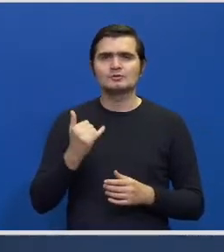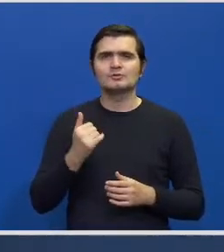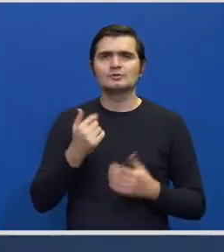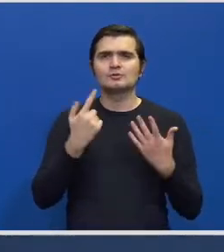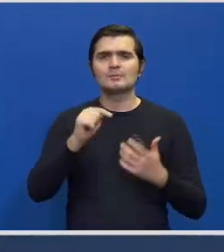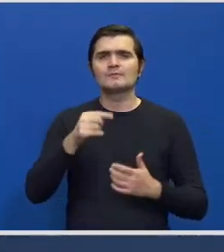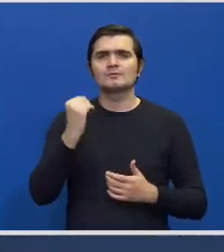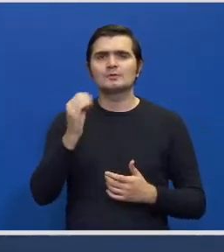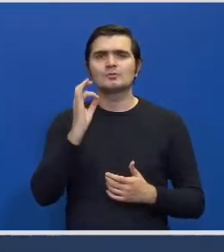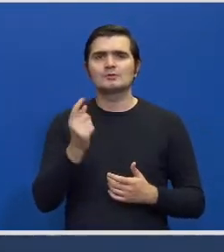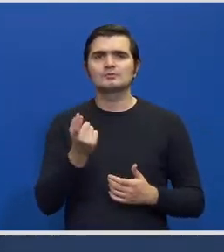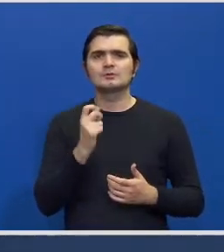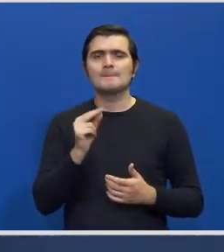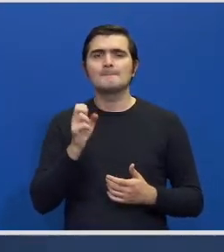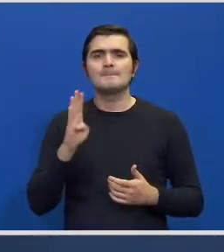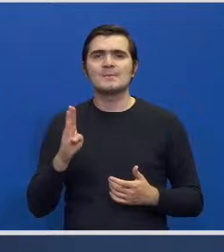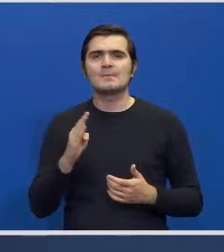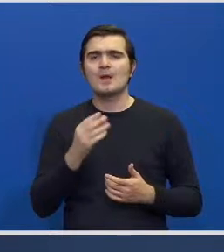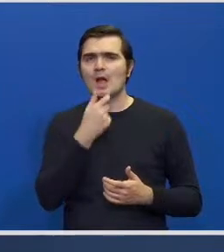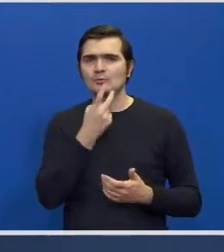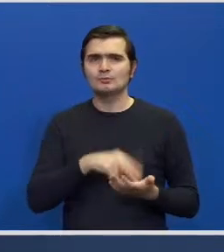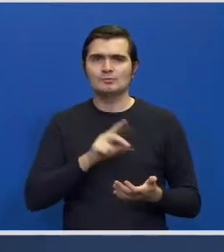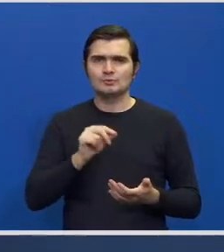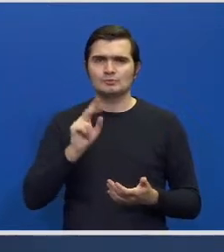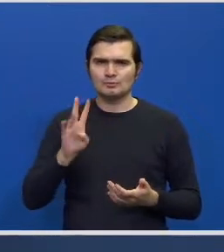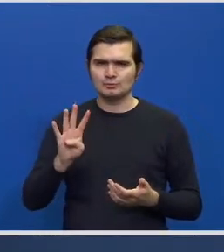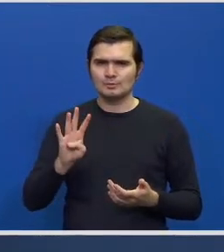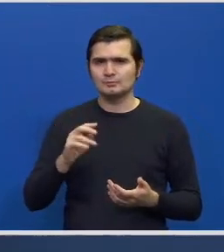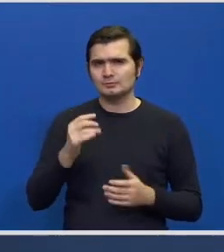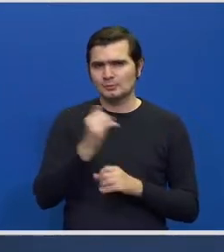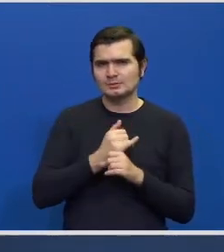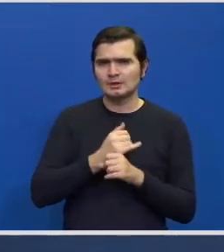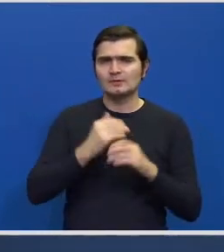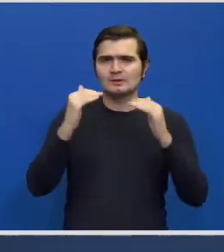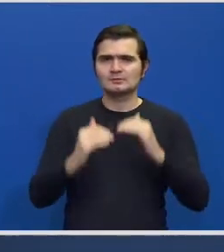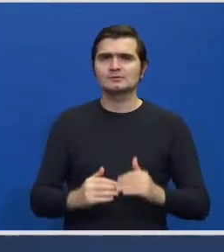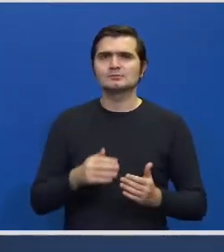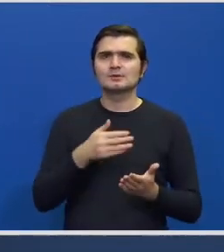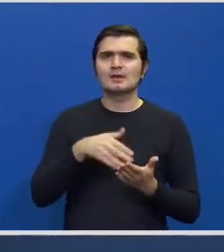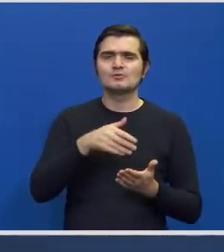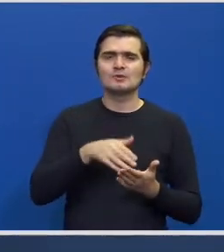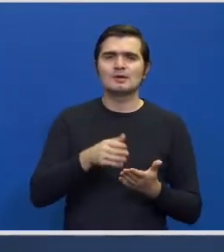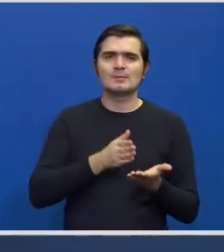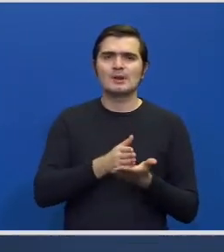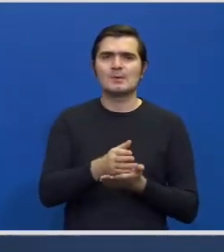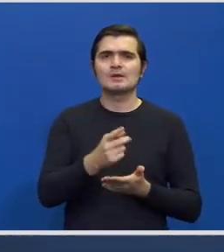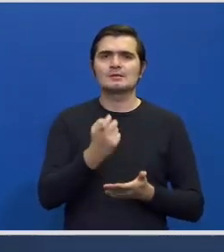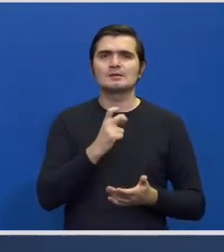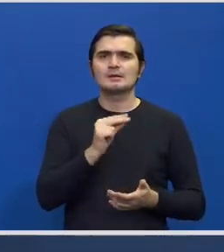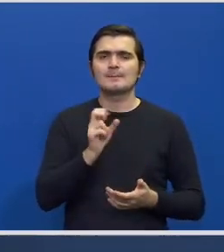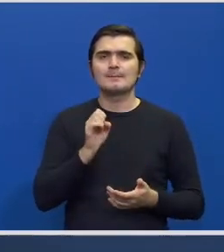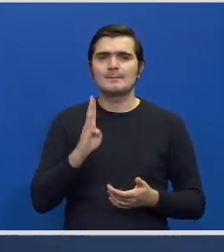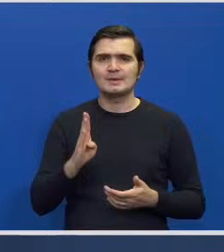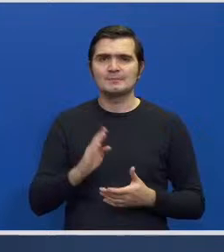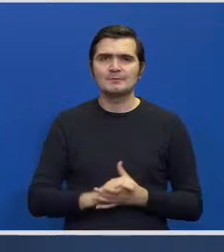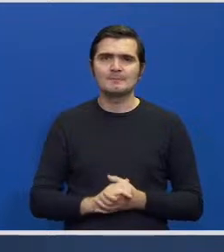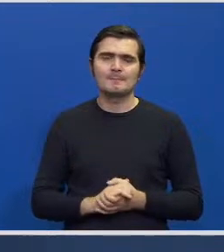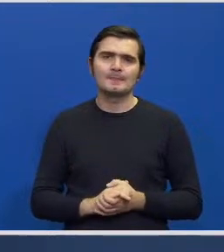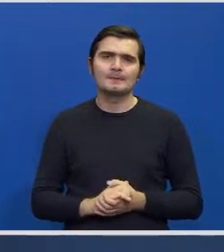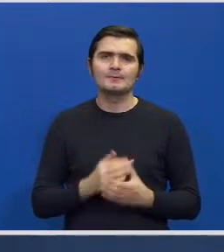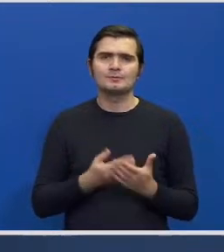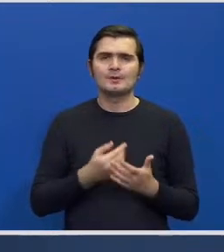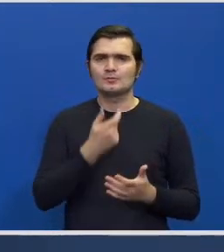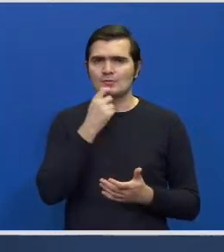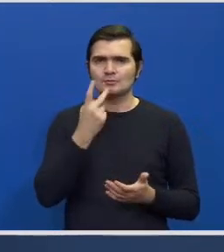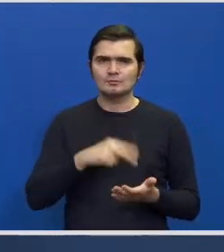2023 la sută din PIB și 7,9% din PIB în 2024. Se remarcă scăderea ponderii cheltuielor permanente în